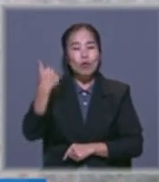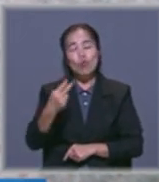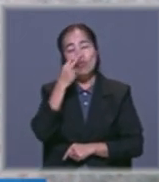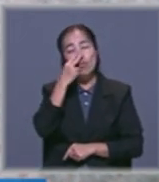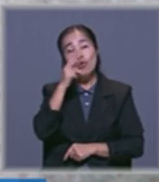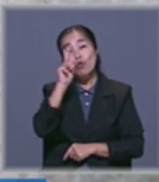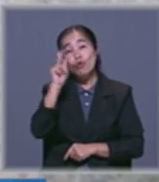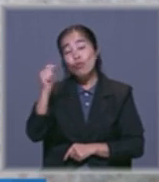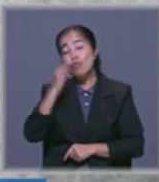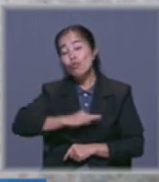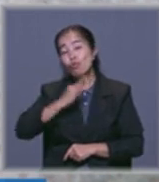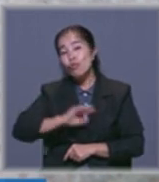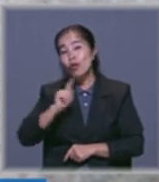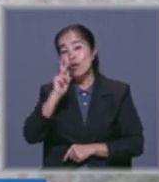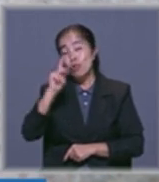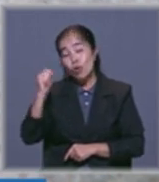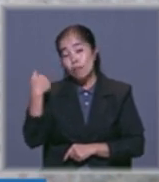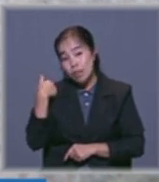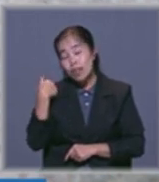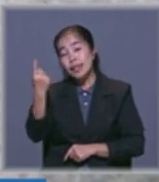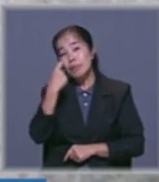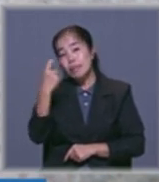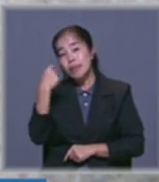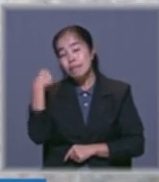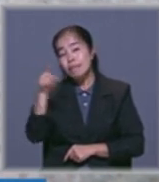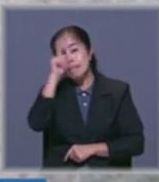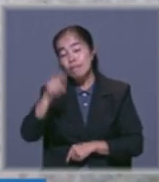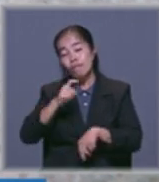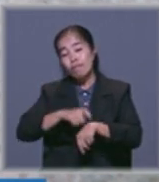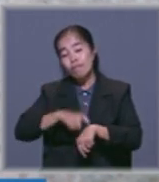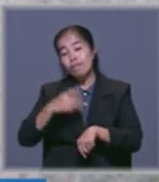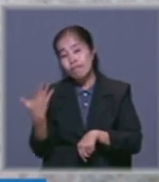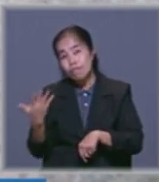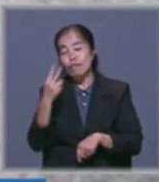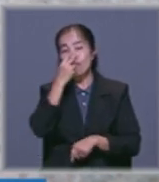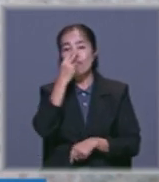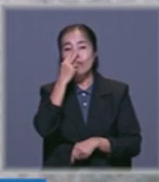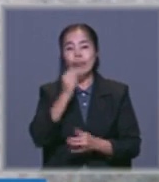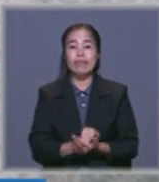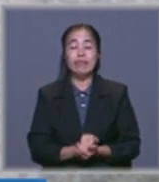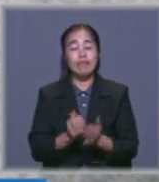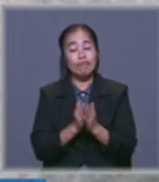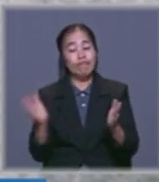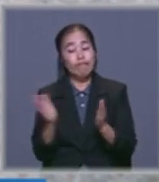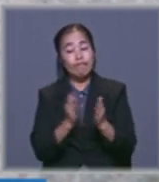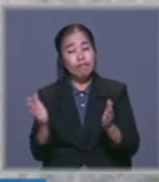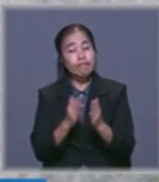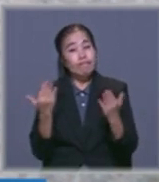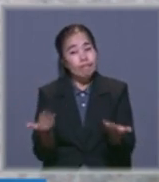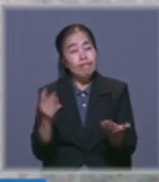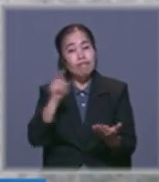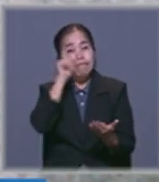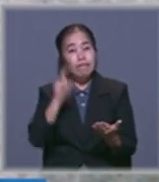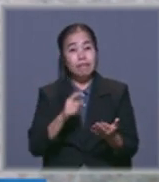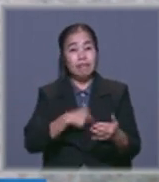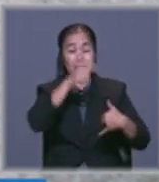ะทำการไต่สวนในระยะเวลาเท่าไหร่เพียงใดยาวนานกว่าคดีคุณธนาธรไหมคุณธนาธ